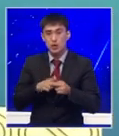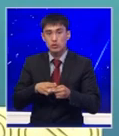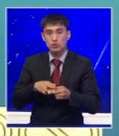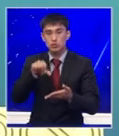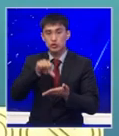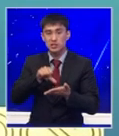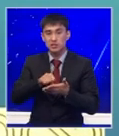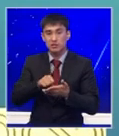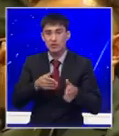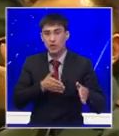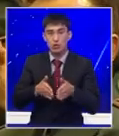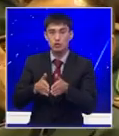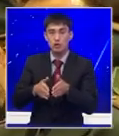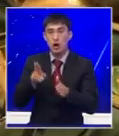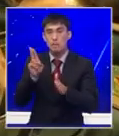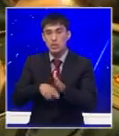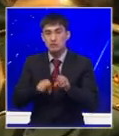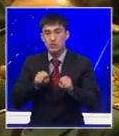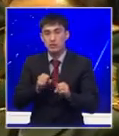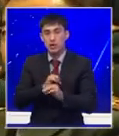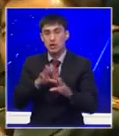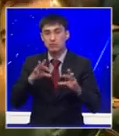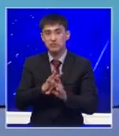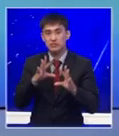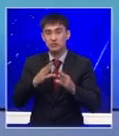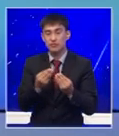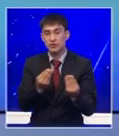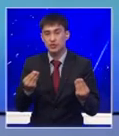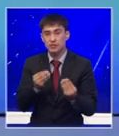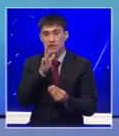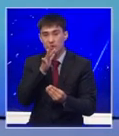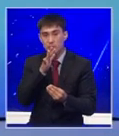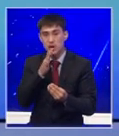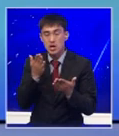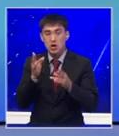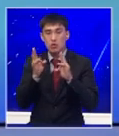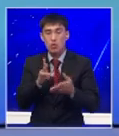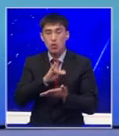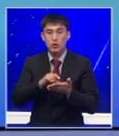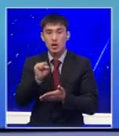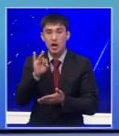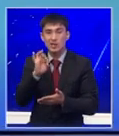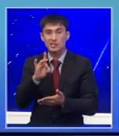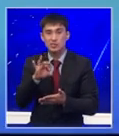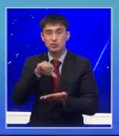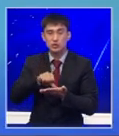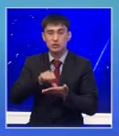принимал участие в дорожных, обезвреживающих работах взрывчатых веществ во время инцидента в городе Арысь.